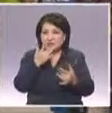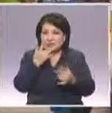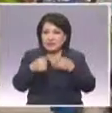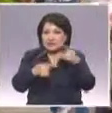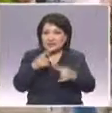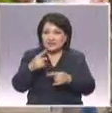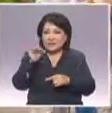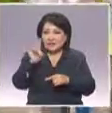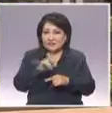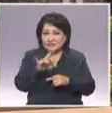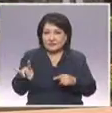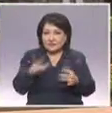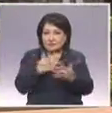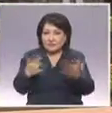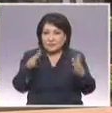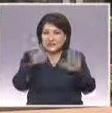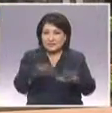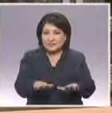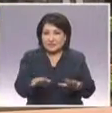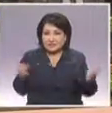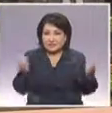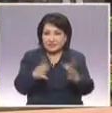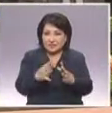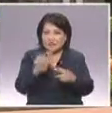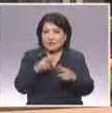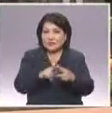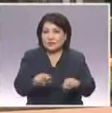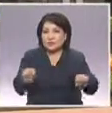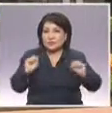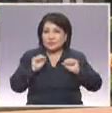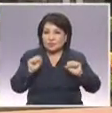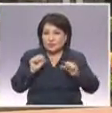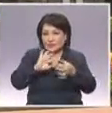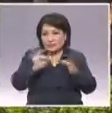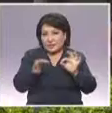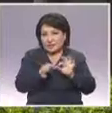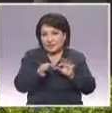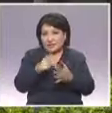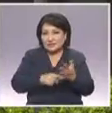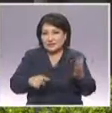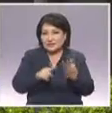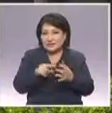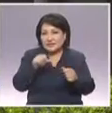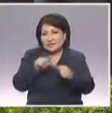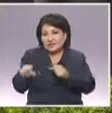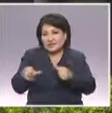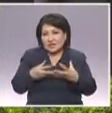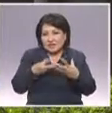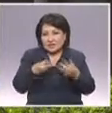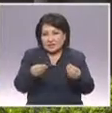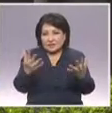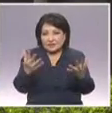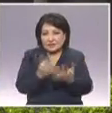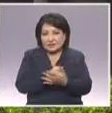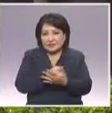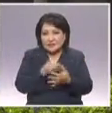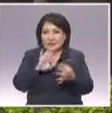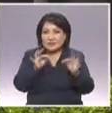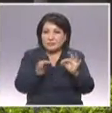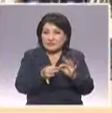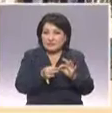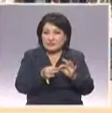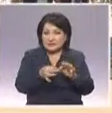олардың барлығын бір жерде шоғырландырған ол спорт. Нанкиндегі олимпиада қалашығынан ерекше әсер аласың. Олимпиаданың лебі сезіліп